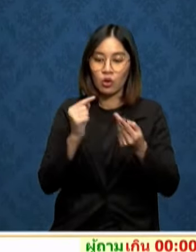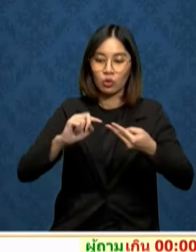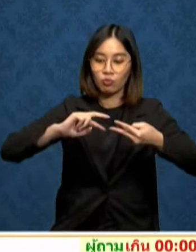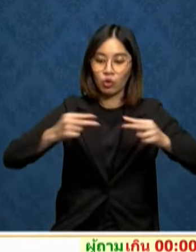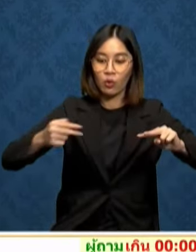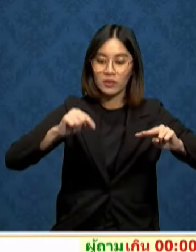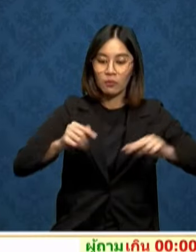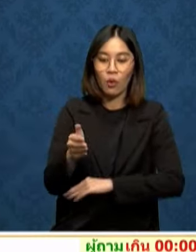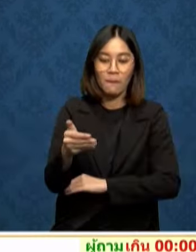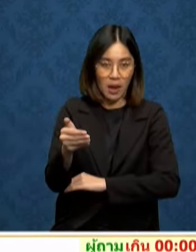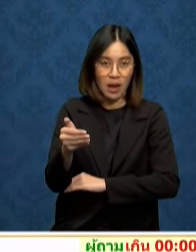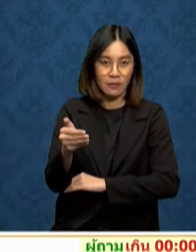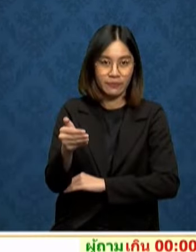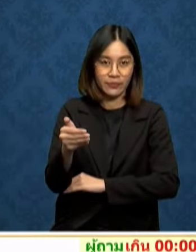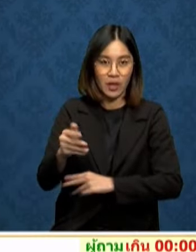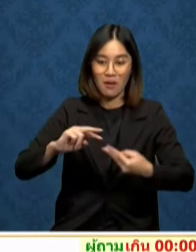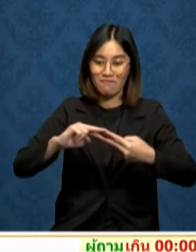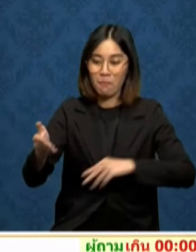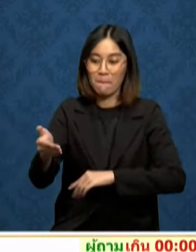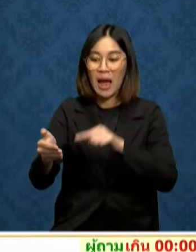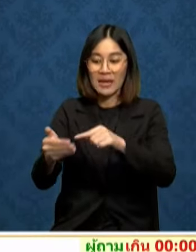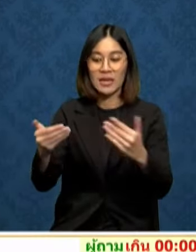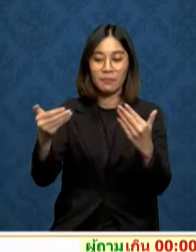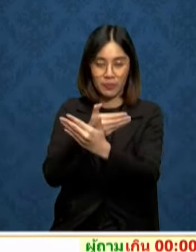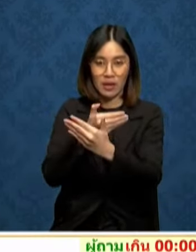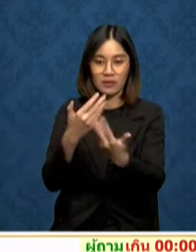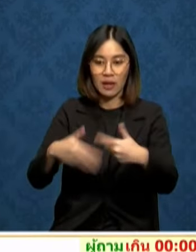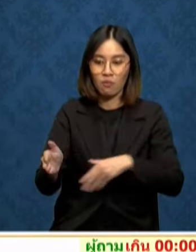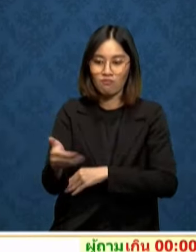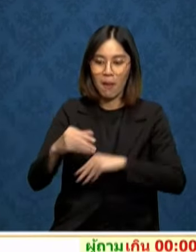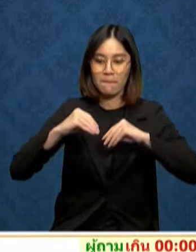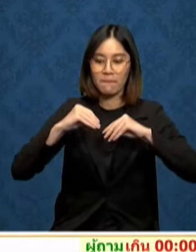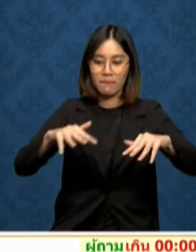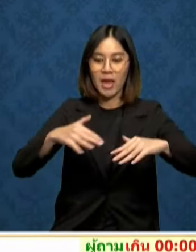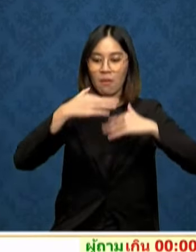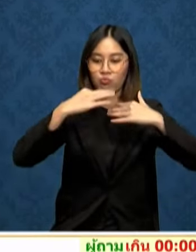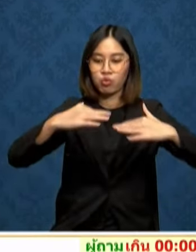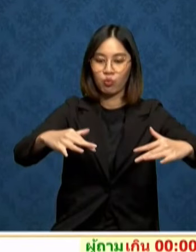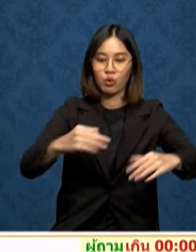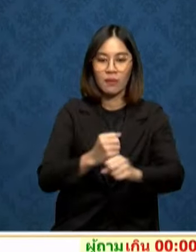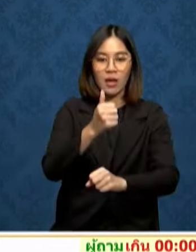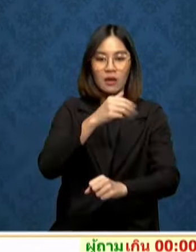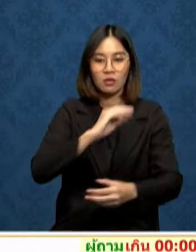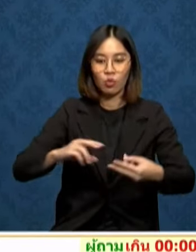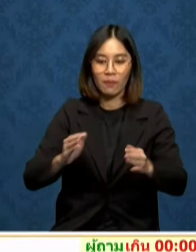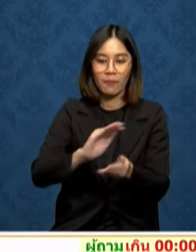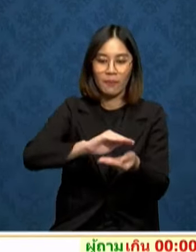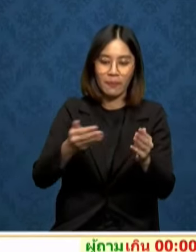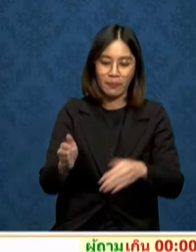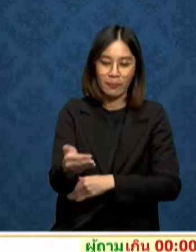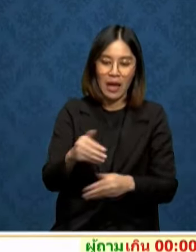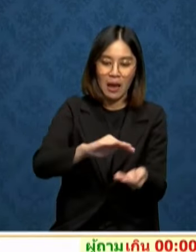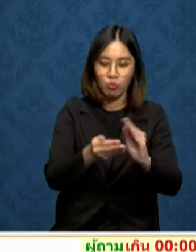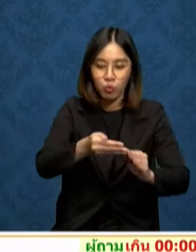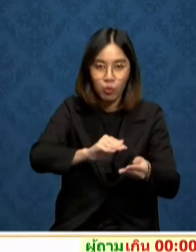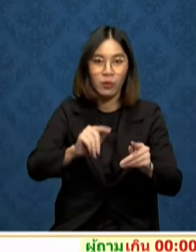มในปลาชนิดนี้เนี่ยเปลี่ยนแล้วเราก็ปล่อยลงแหล่งน้ำปล่อยลงทะเลไปพอมันไปผสมพันธุ์กันเนี่ยมันก็จะ